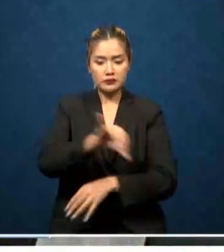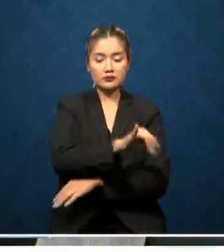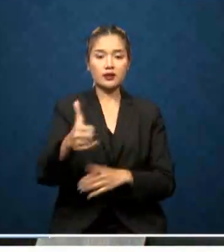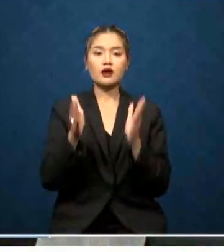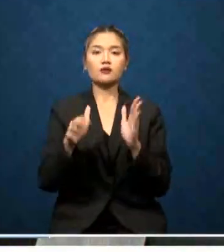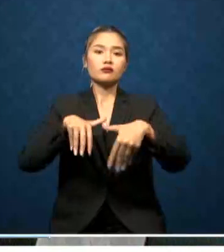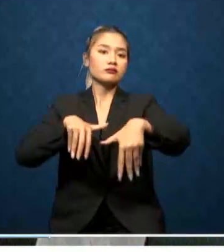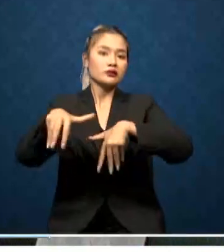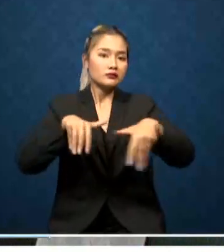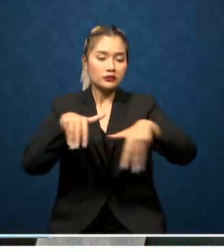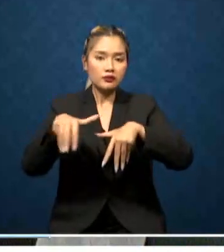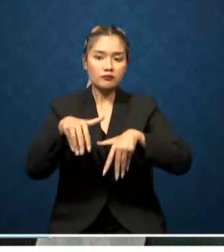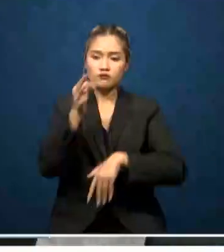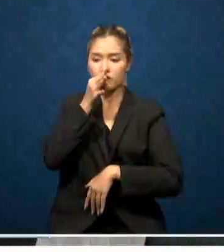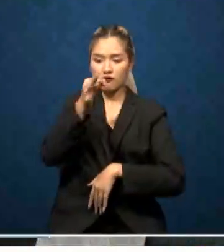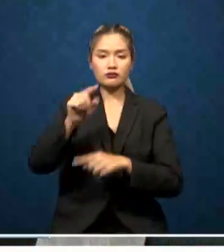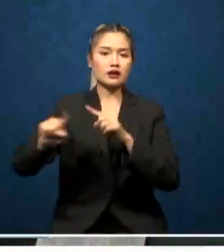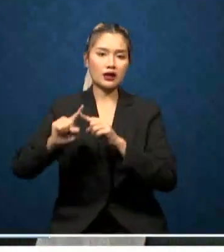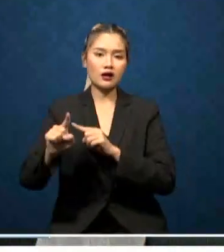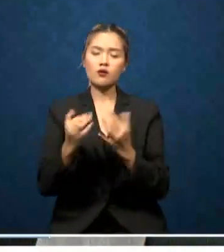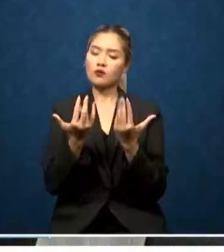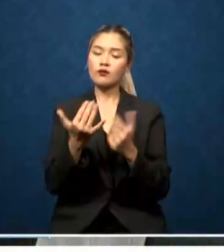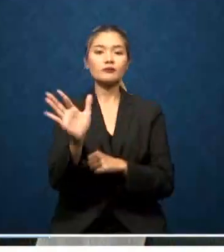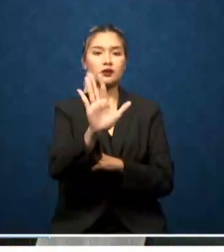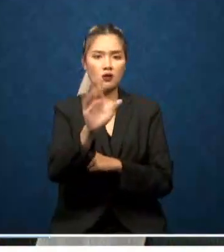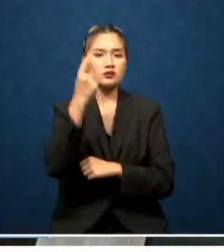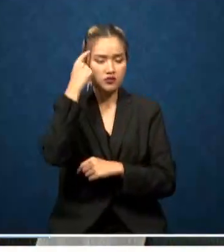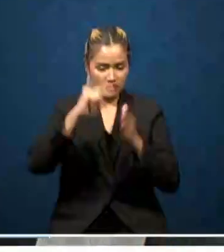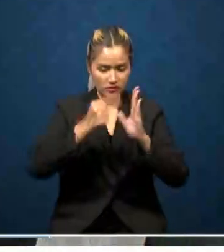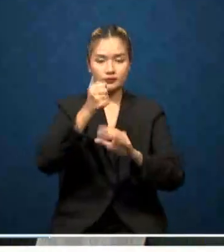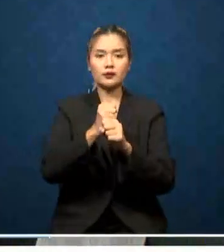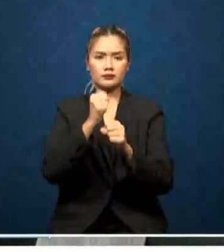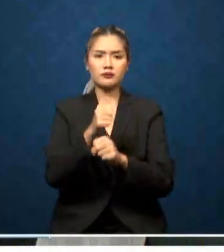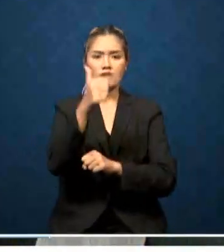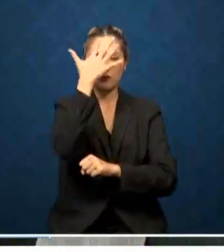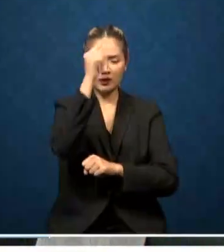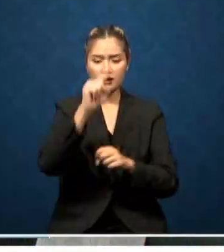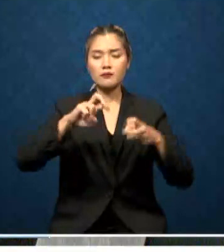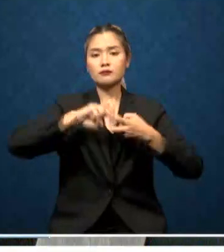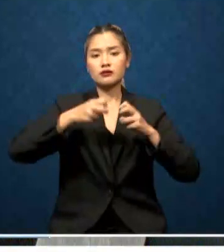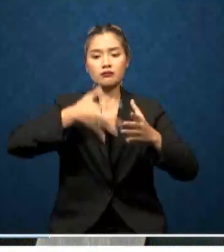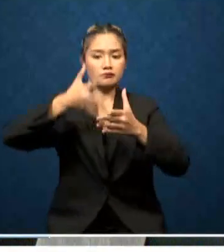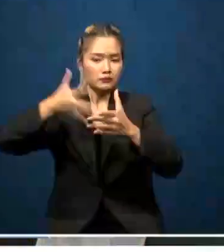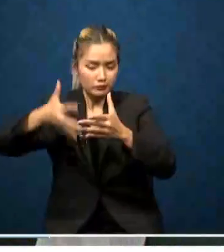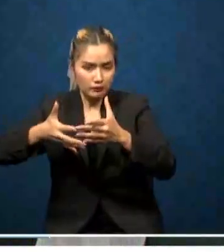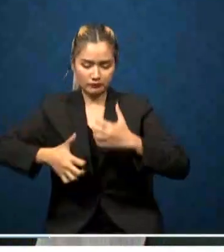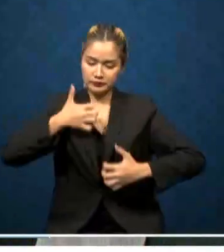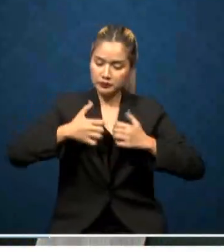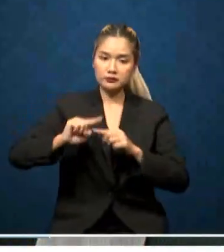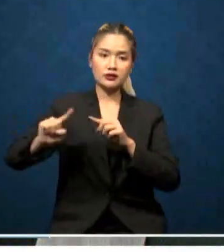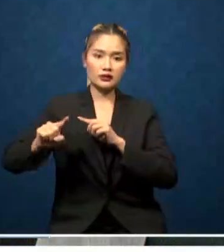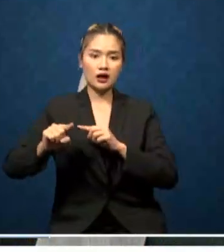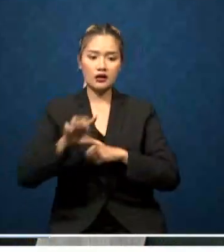ะครับได้มาร้องเรียนก็สามารถจะทำได้เลยนะครับโดยเฉพาะเรื่องสำคัญเนี่ยคัดเลือกปัญหาความเดือดร้อนของประชา